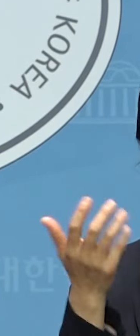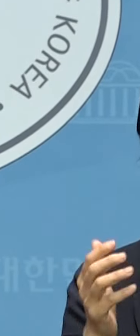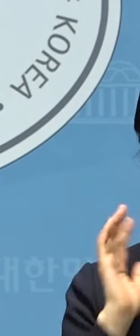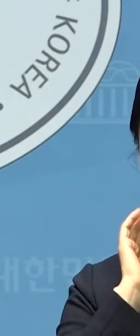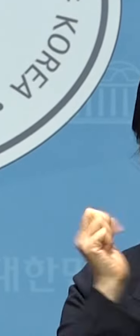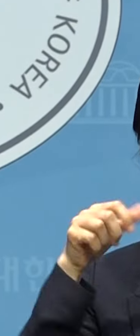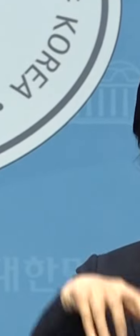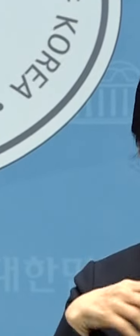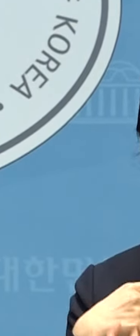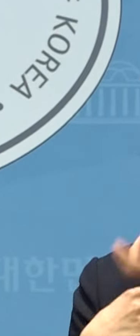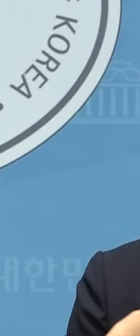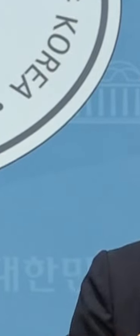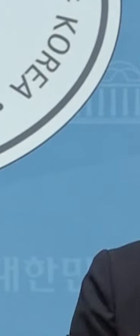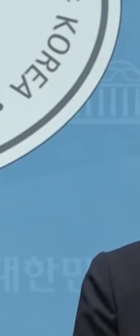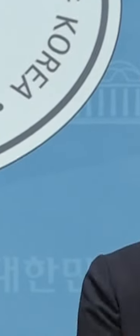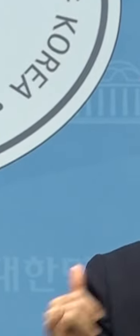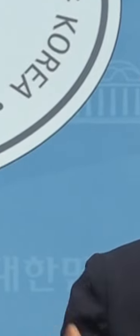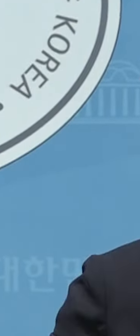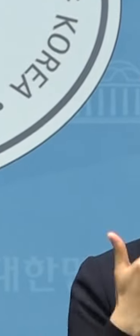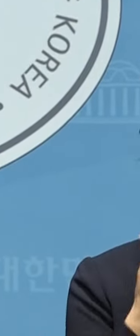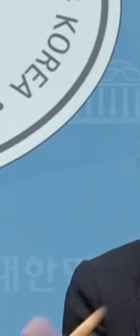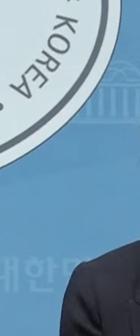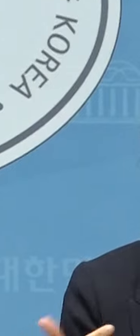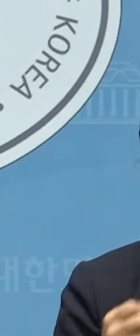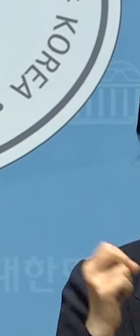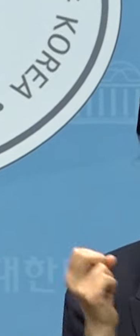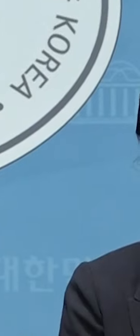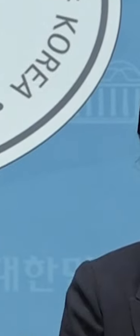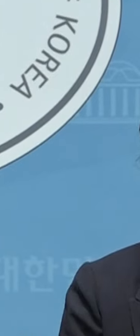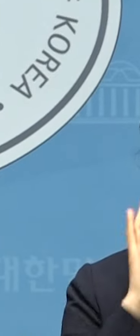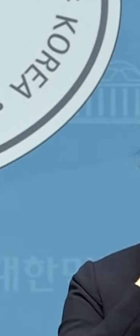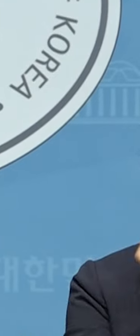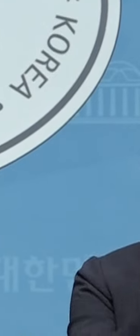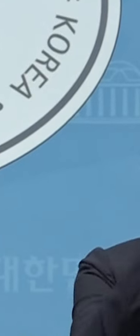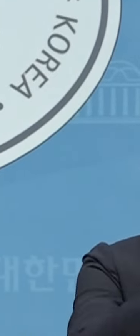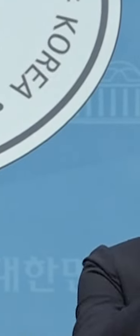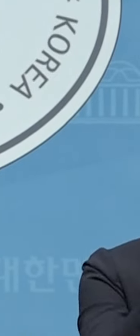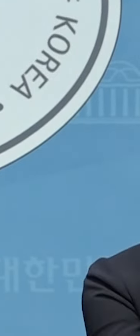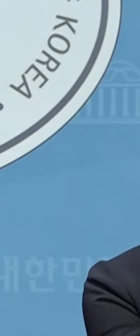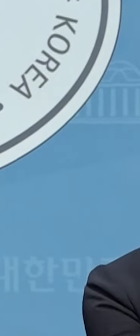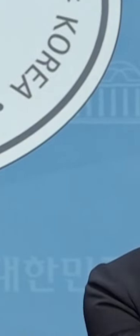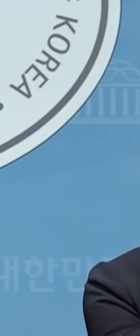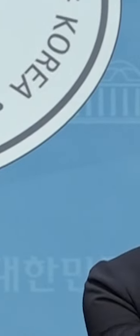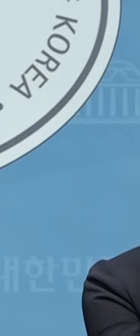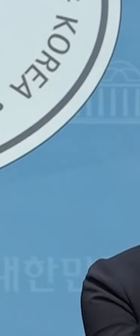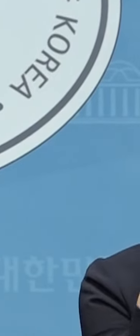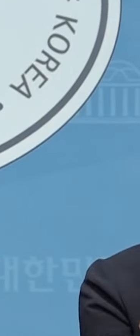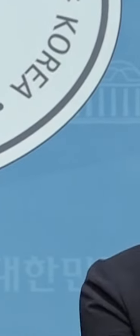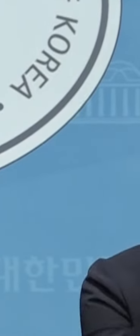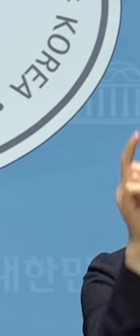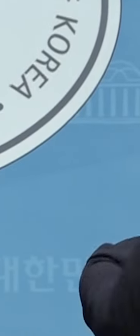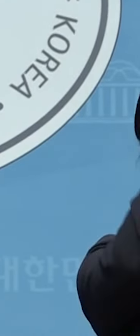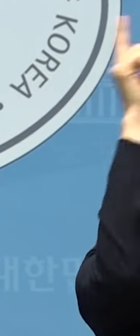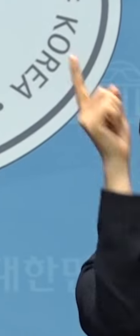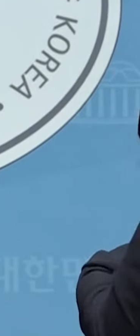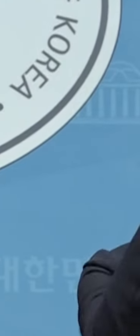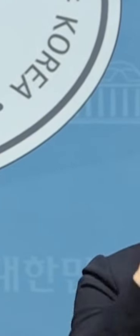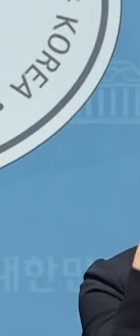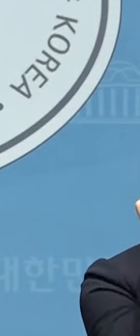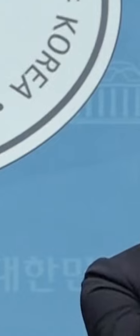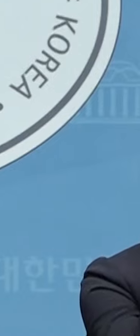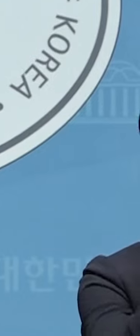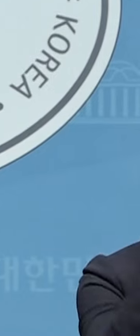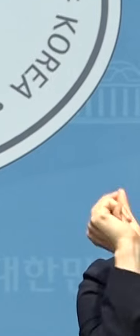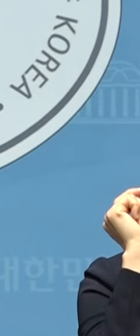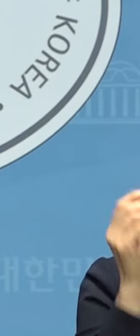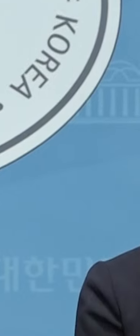국민적 공분을 샀습니다 특히 용사는 도청과 영공 방어에 취약해 대통령실